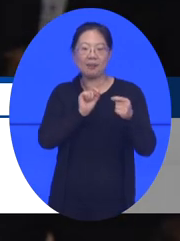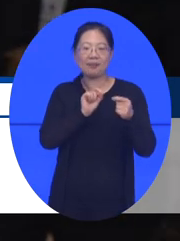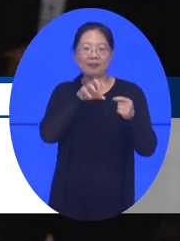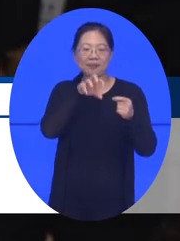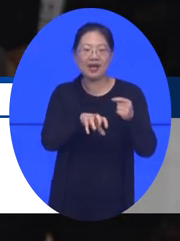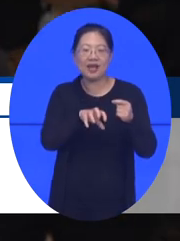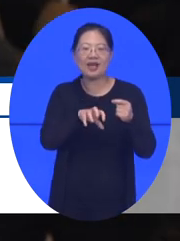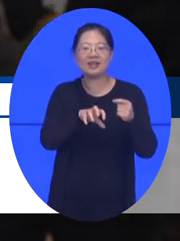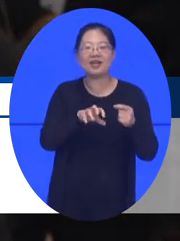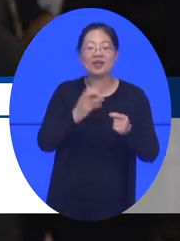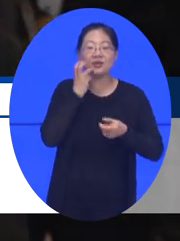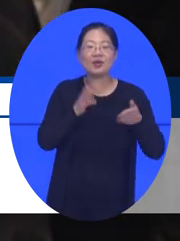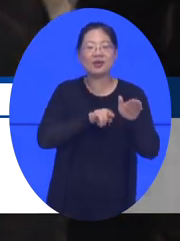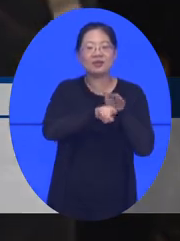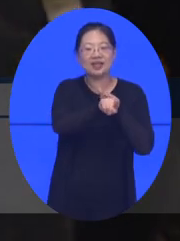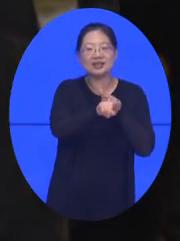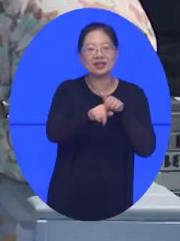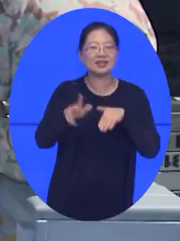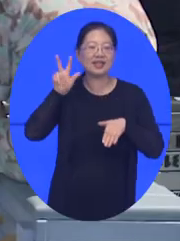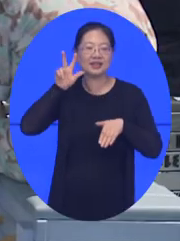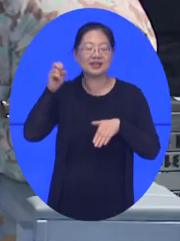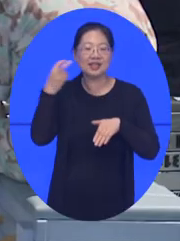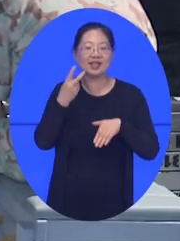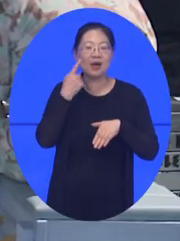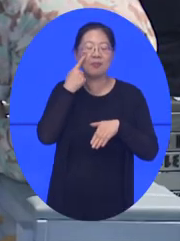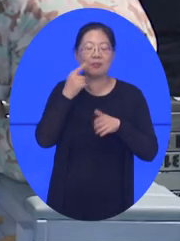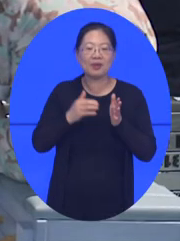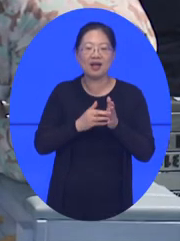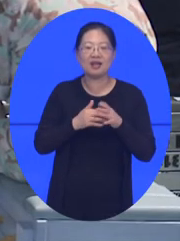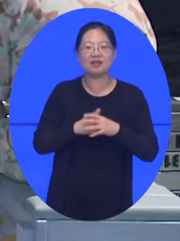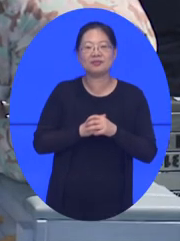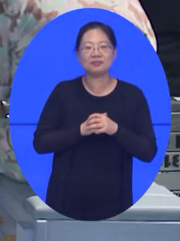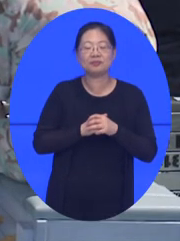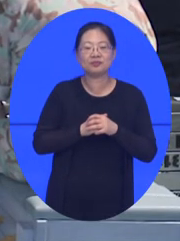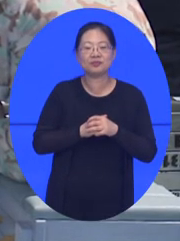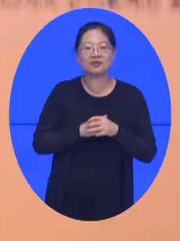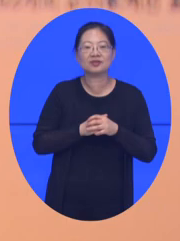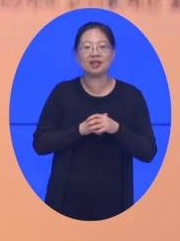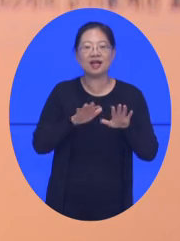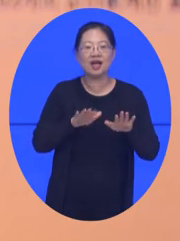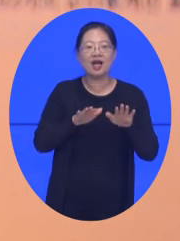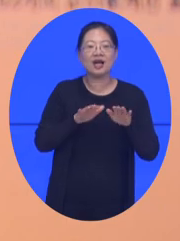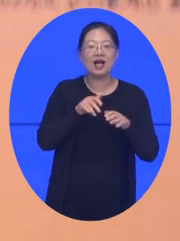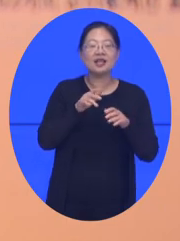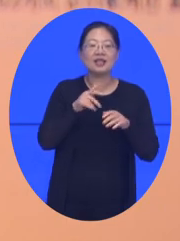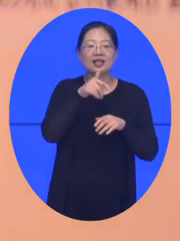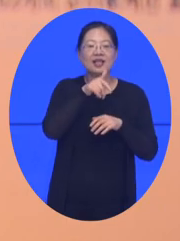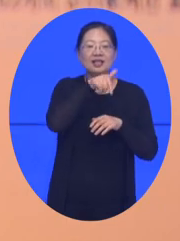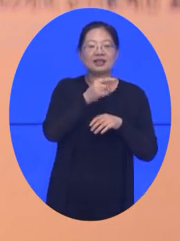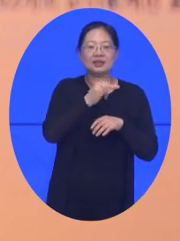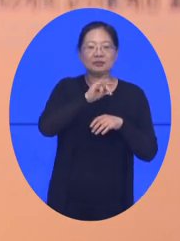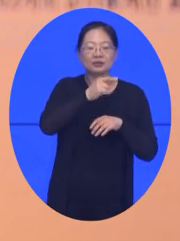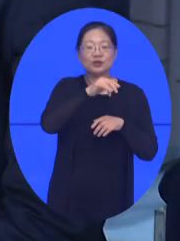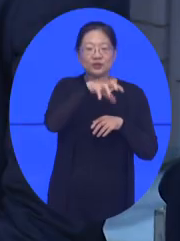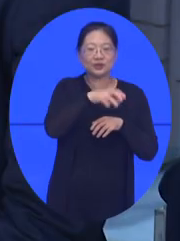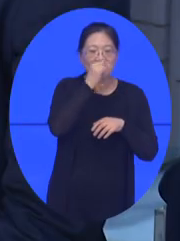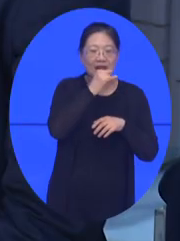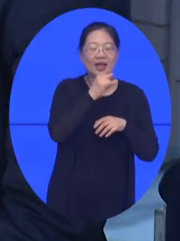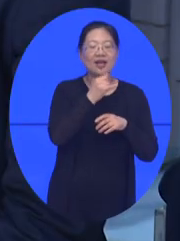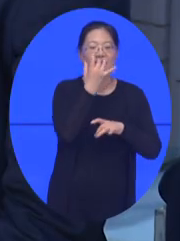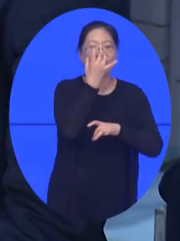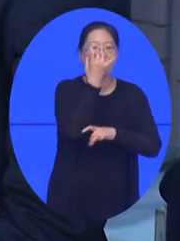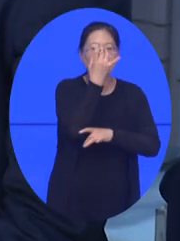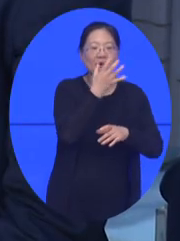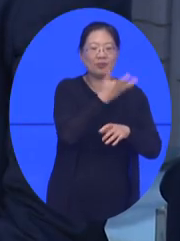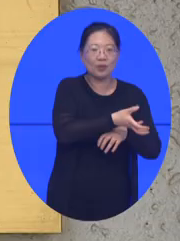경기도가 앞장서겠다는 다짐을 다시 한번 해봅니다. 정전협정서 소장본은 캠프 그리브스에 별도로 안치되고 영인본은 갤러리